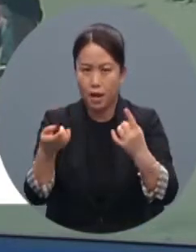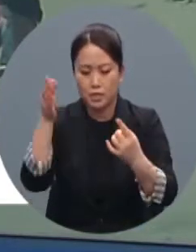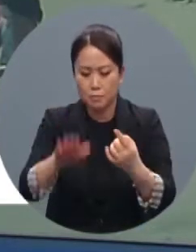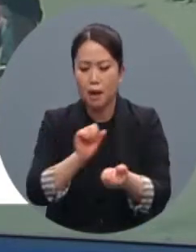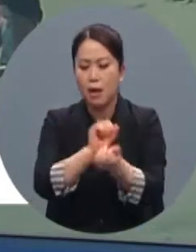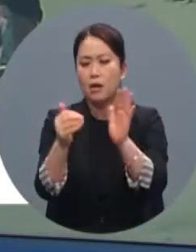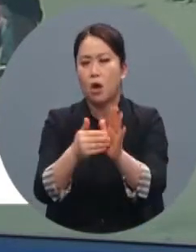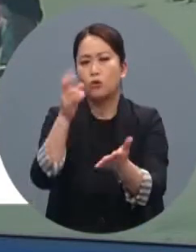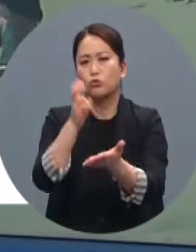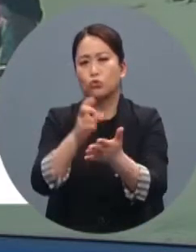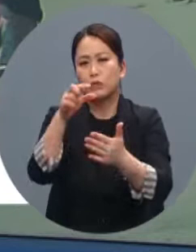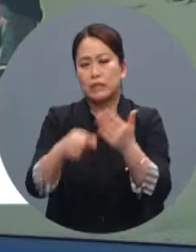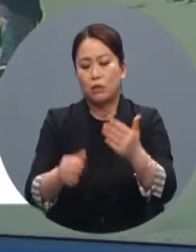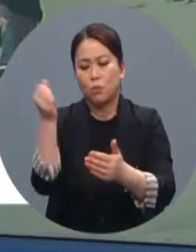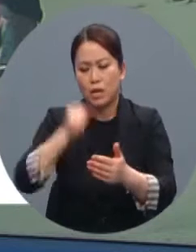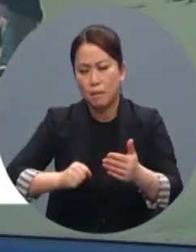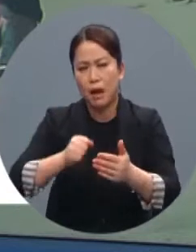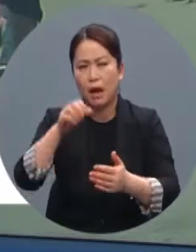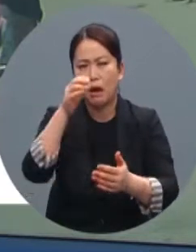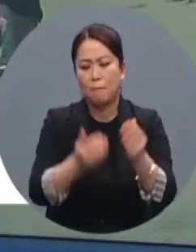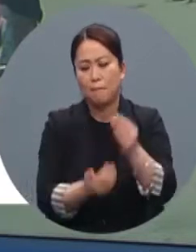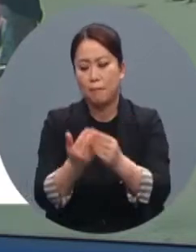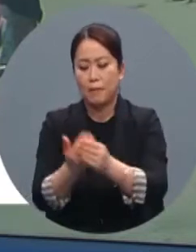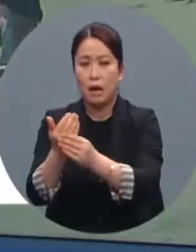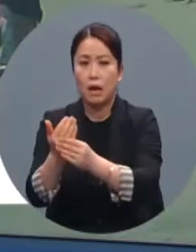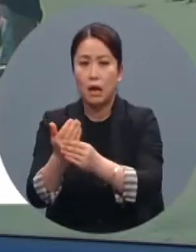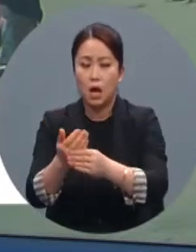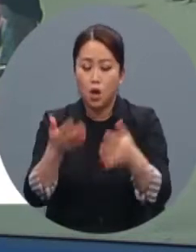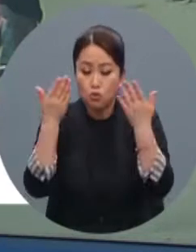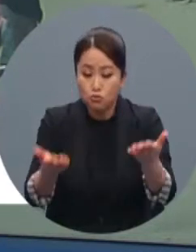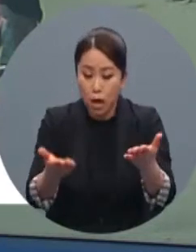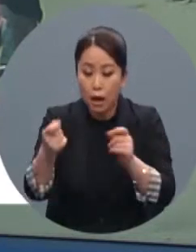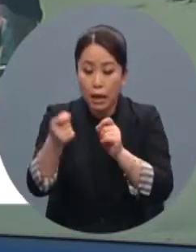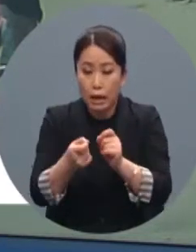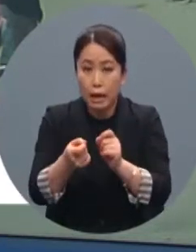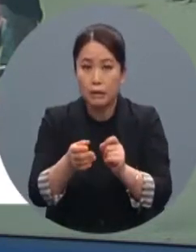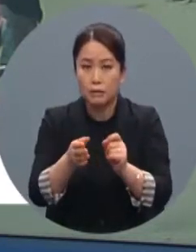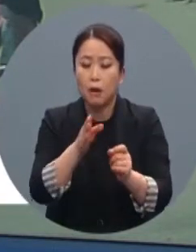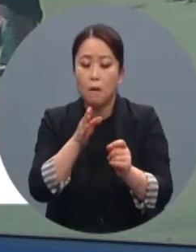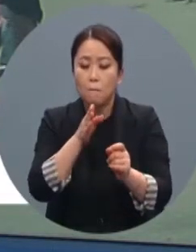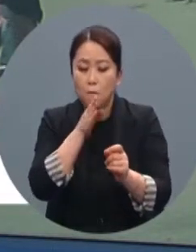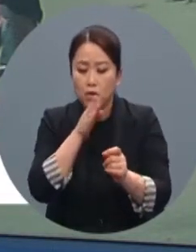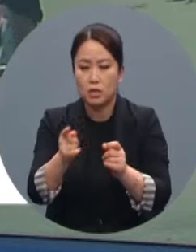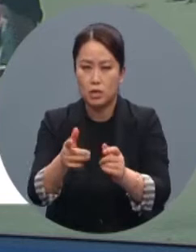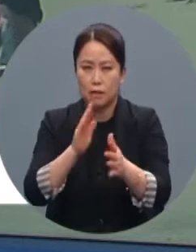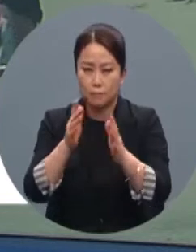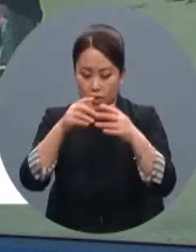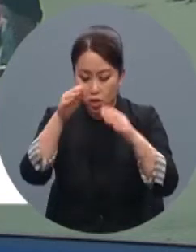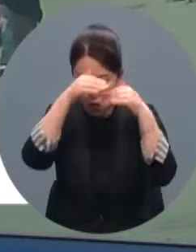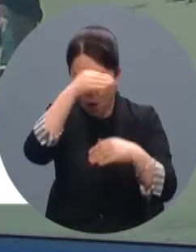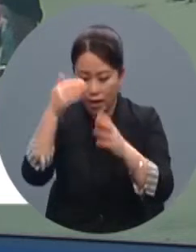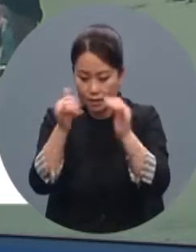위반 사례가 곳곳에서 벌어졌습니다. 휴가철을 앞두고 본격적인 비서 인파가 몰리면 해수욕장이 감염